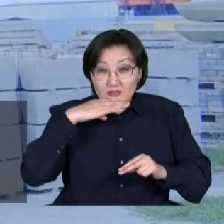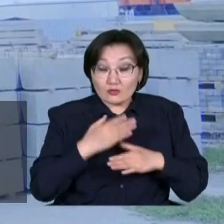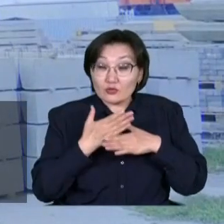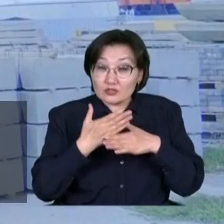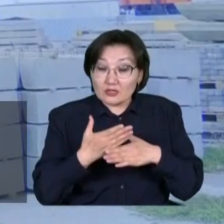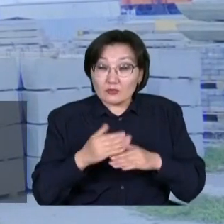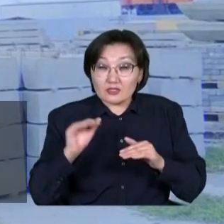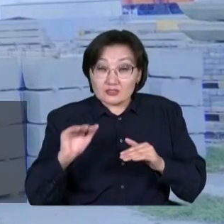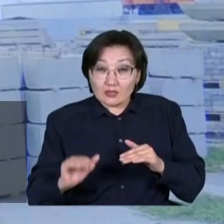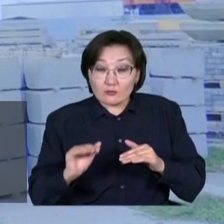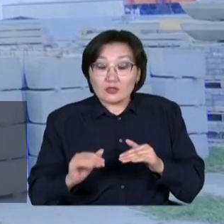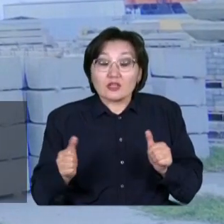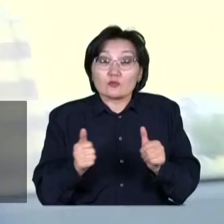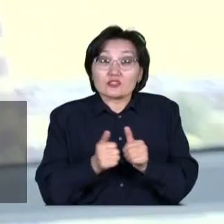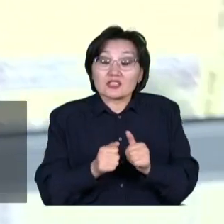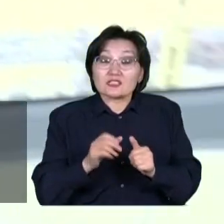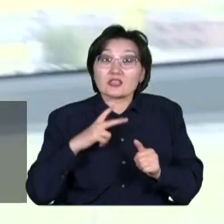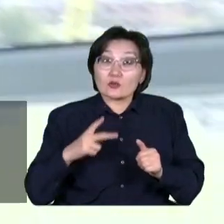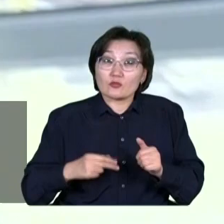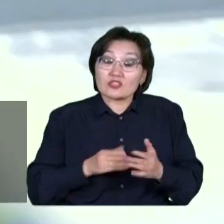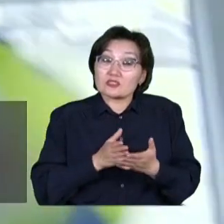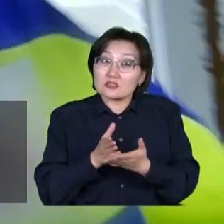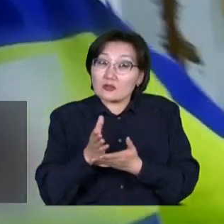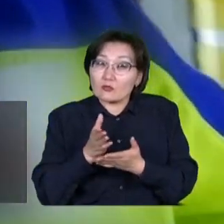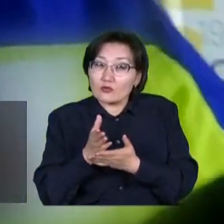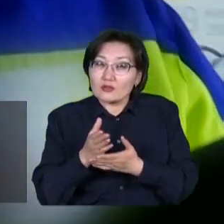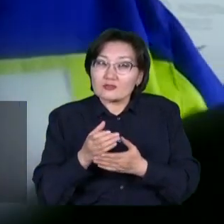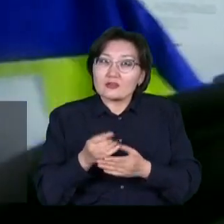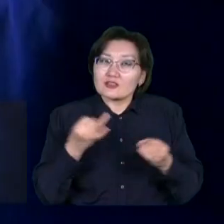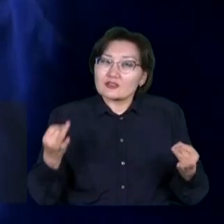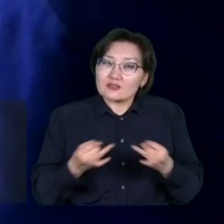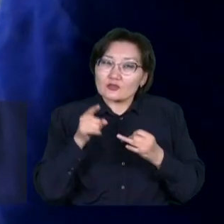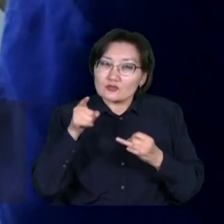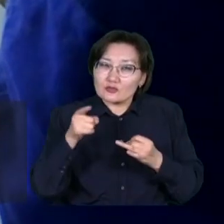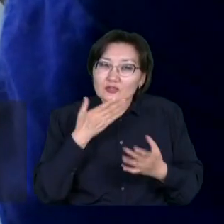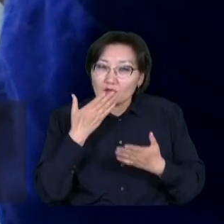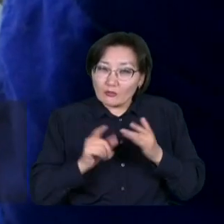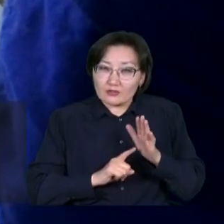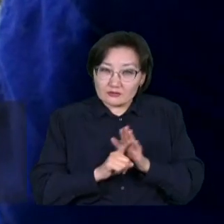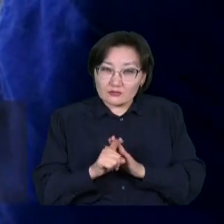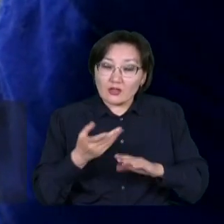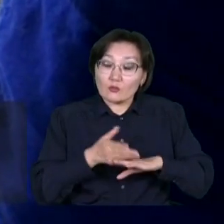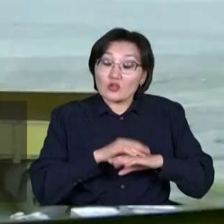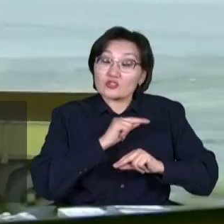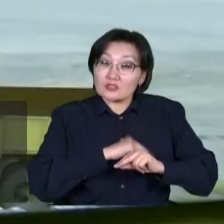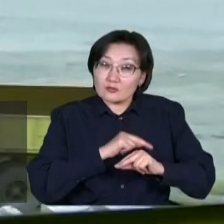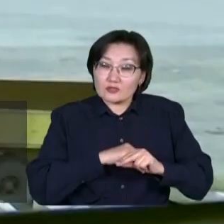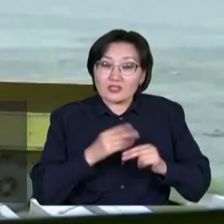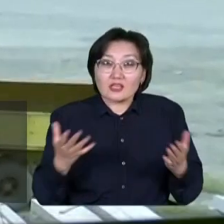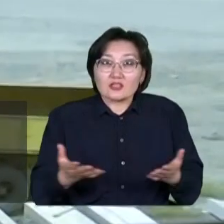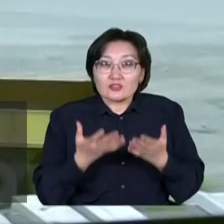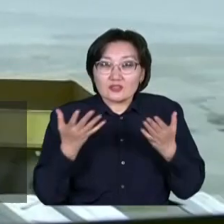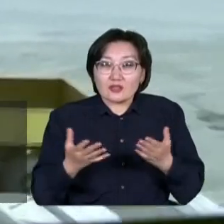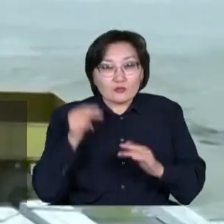болған кішкентайынан жанында жүрген қыз салаға деген бейімін сол кезде қалыптастырса керек ауыр жұмысты жеңіл